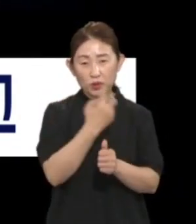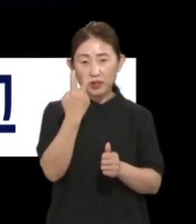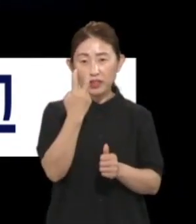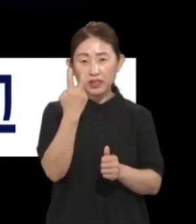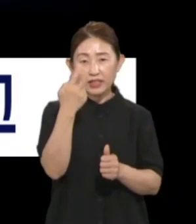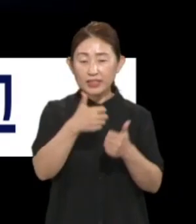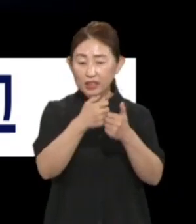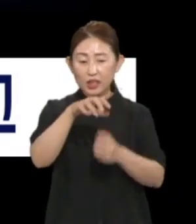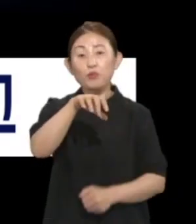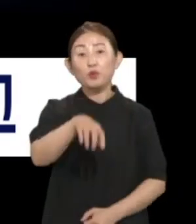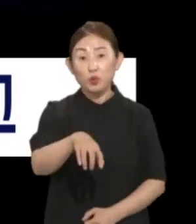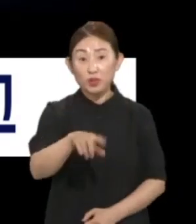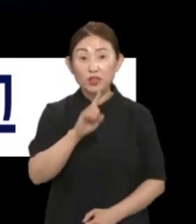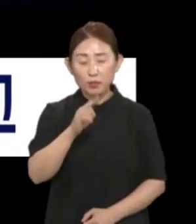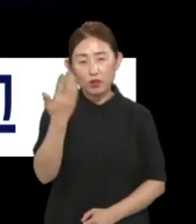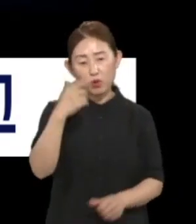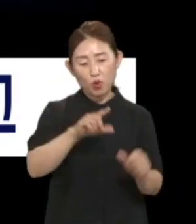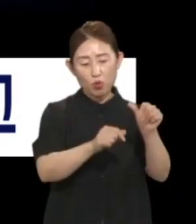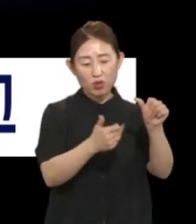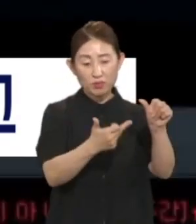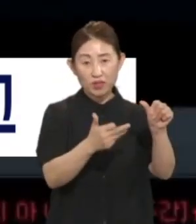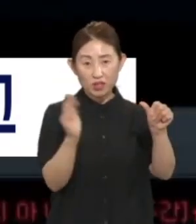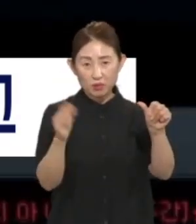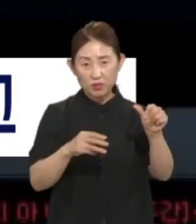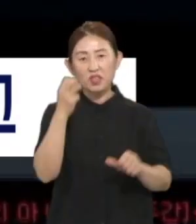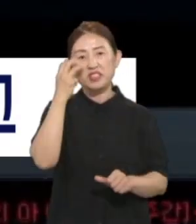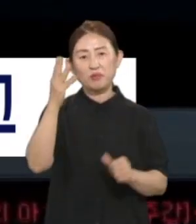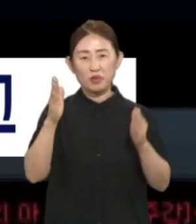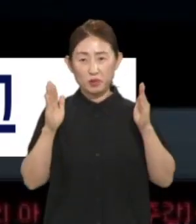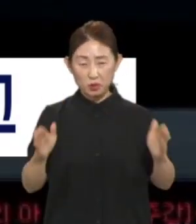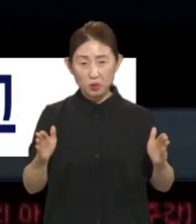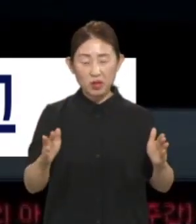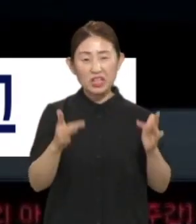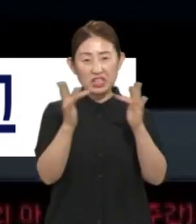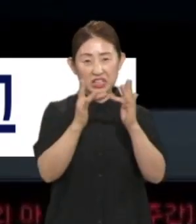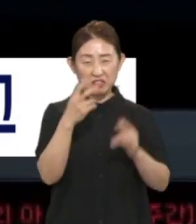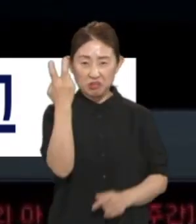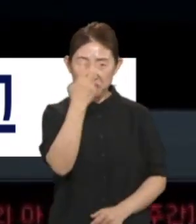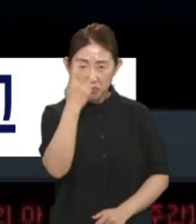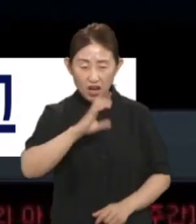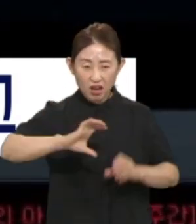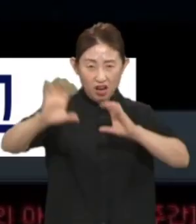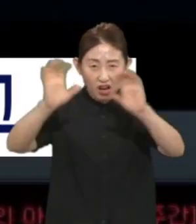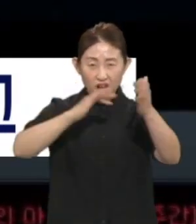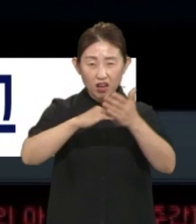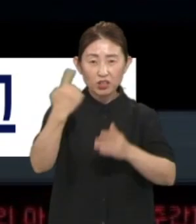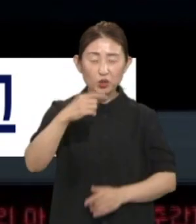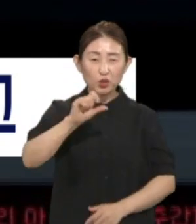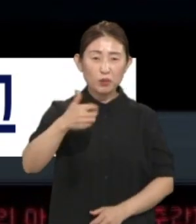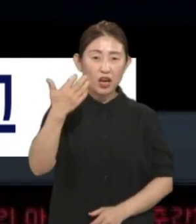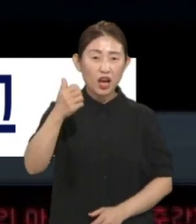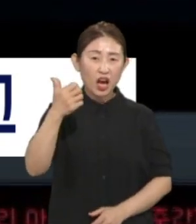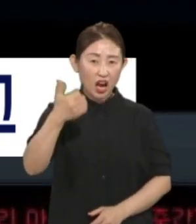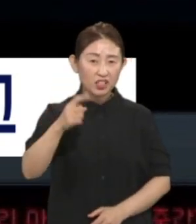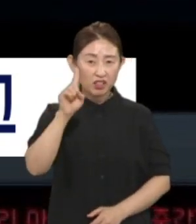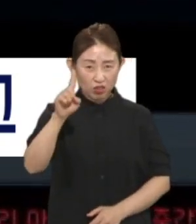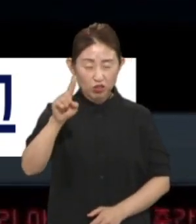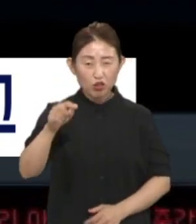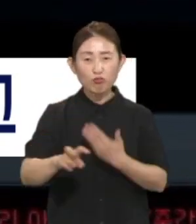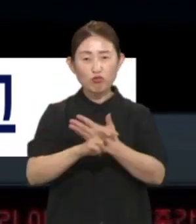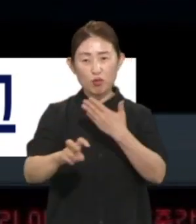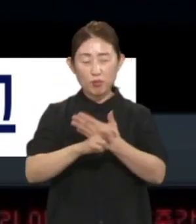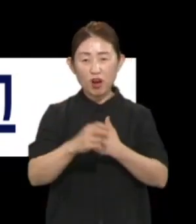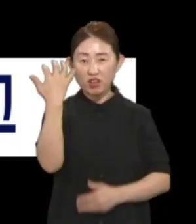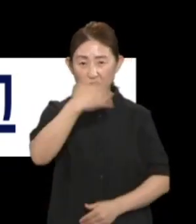다힘에 따르면 지난 5월 18일부터 3개월간 적발된 게시물 1500 아흔 한 건 중 불법